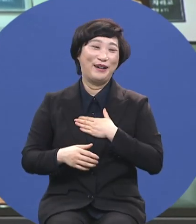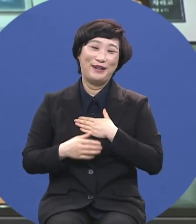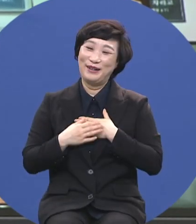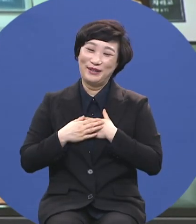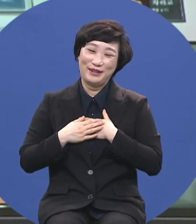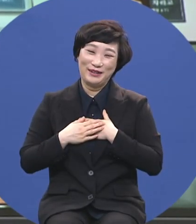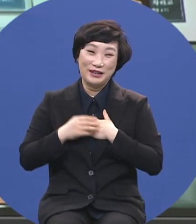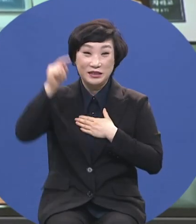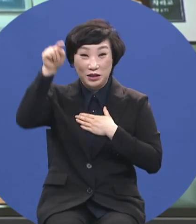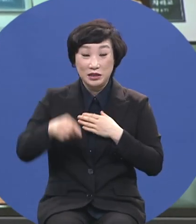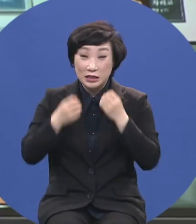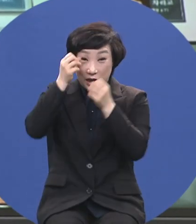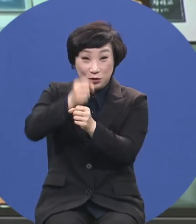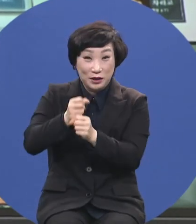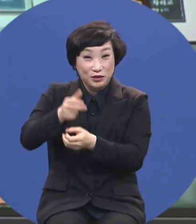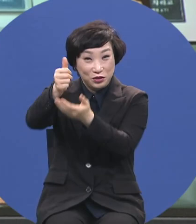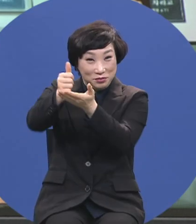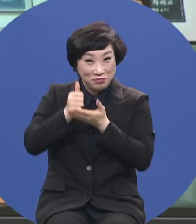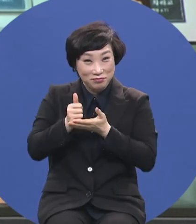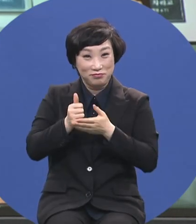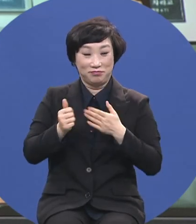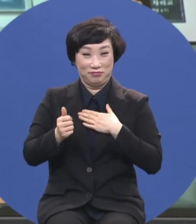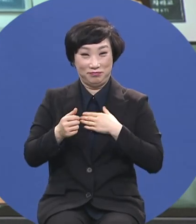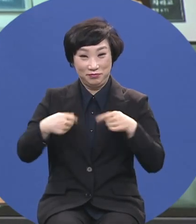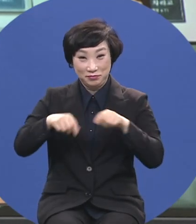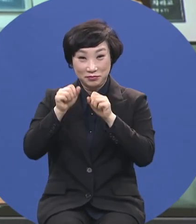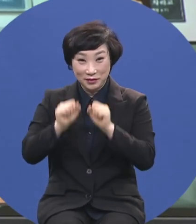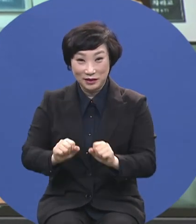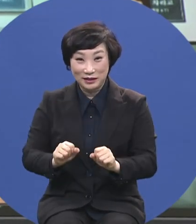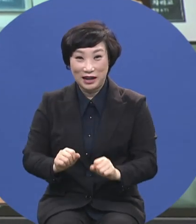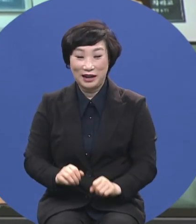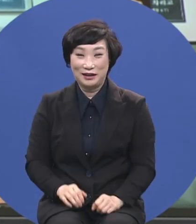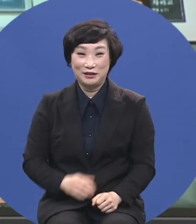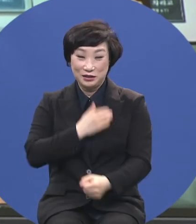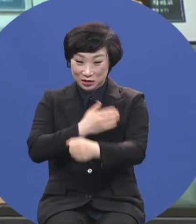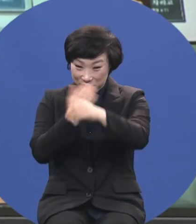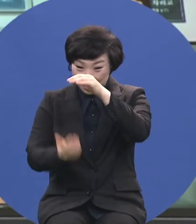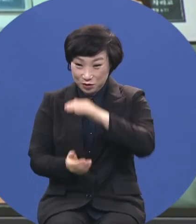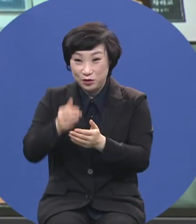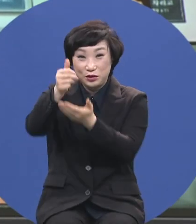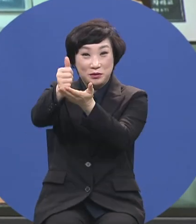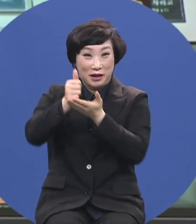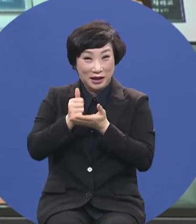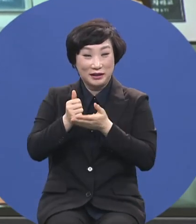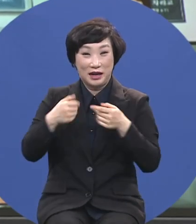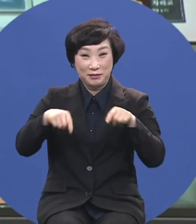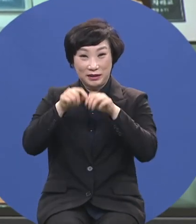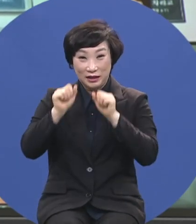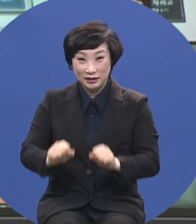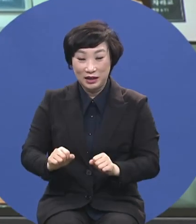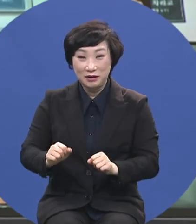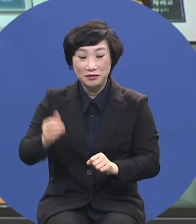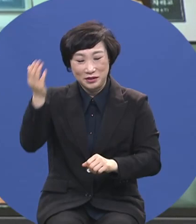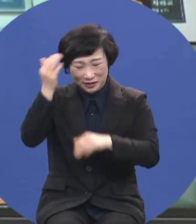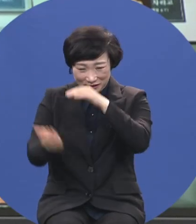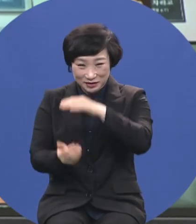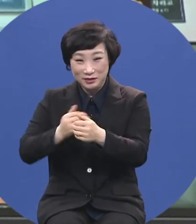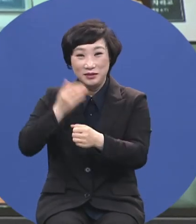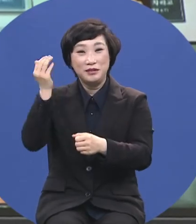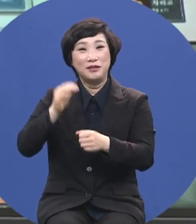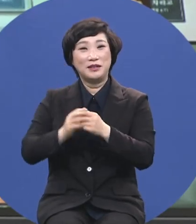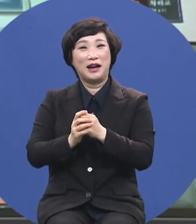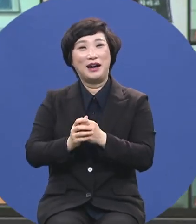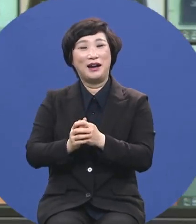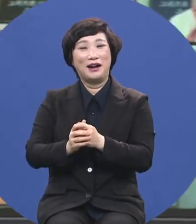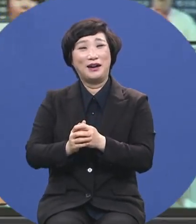천지를 창조하신 분이, 예, 전능하신 분이 절대존재하신 분이